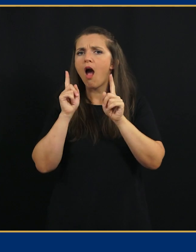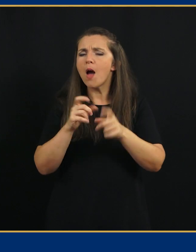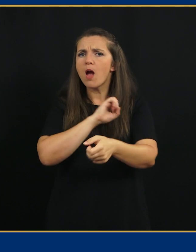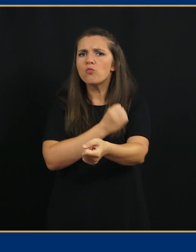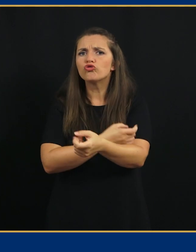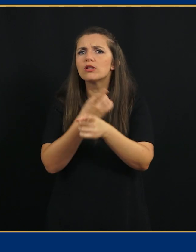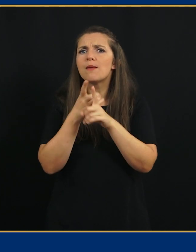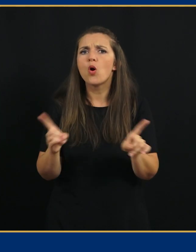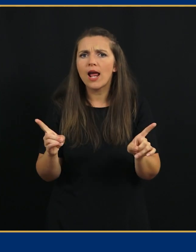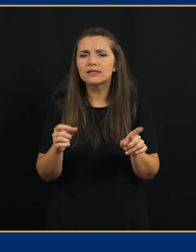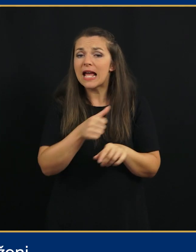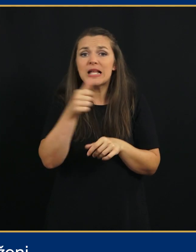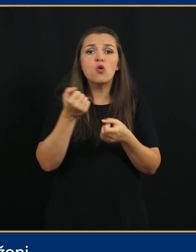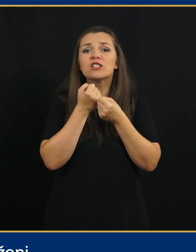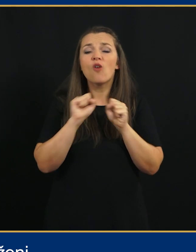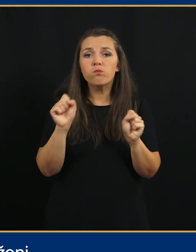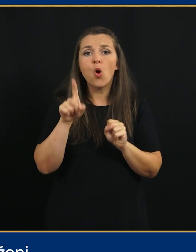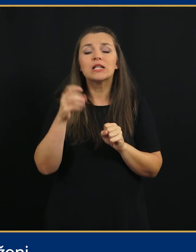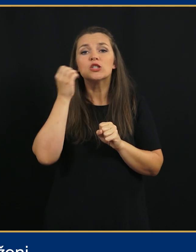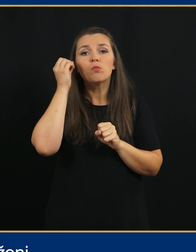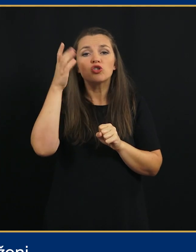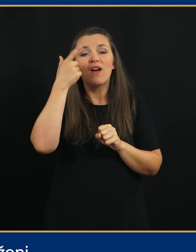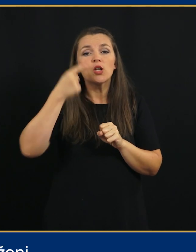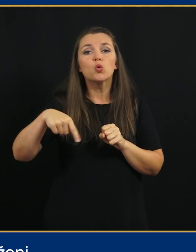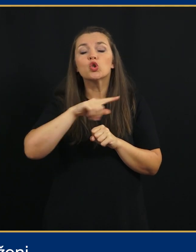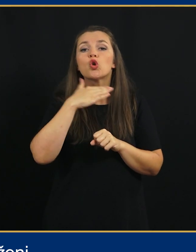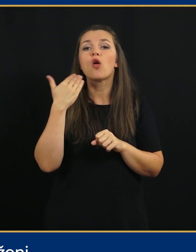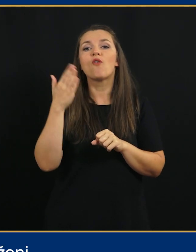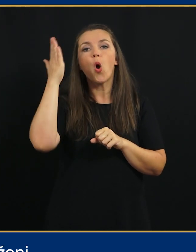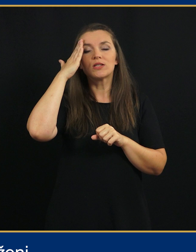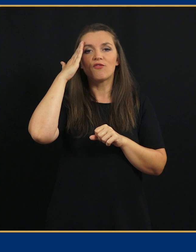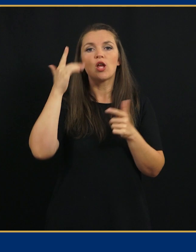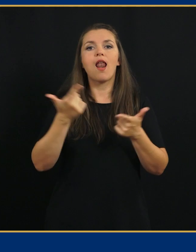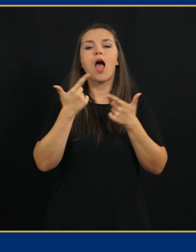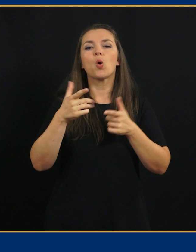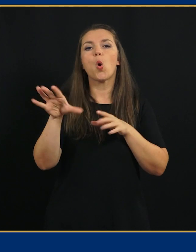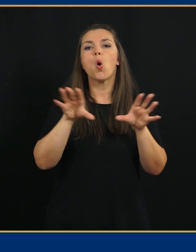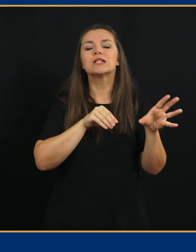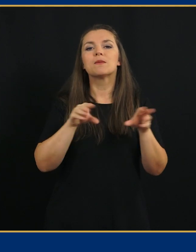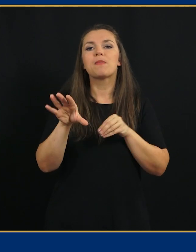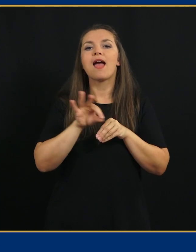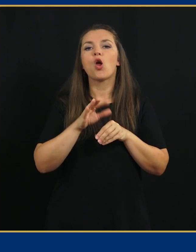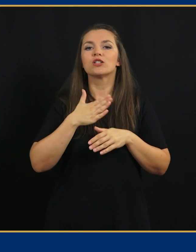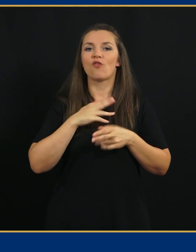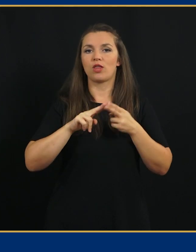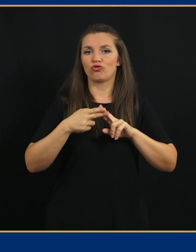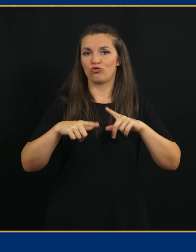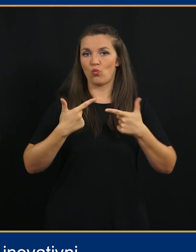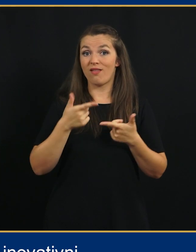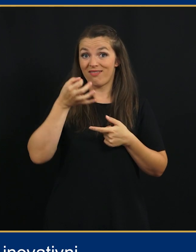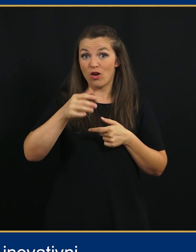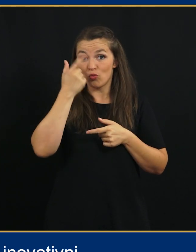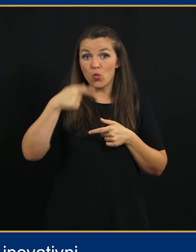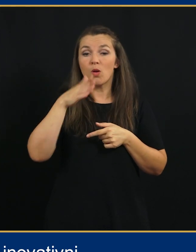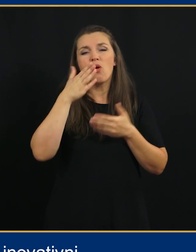moč demokracije? Samo svobodni in izobraženi ljudje so dovolj ozaveščeni, da lahko izberejo svoj način življenja. Takšni